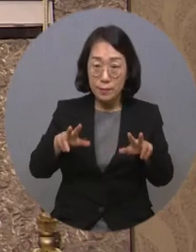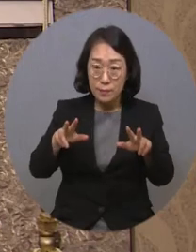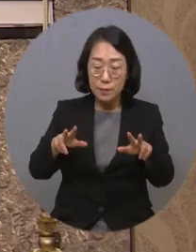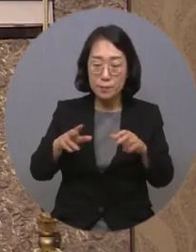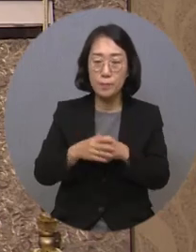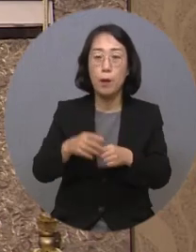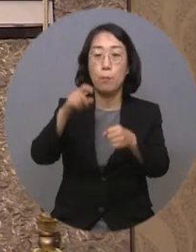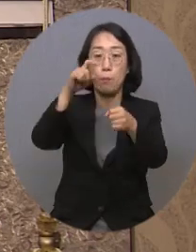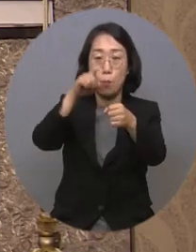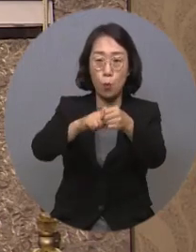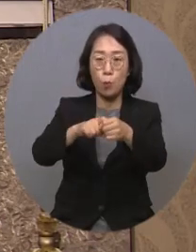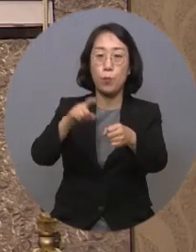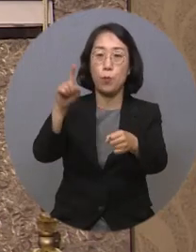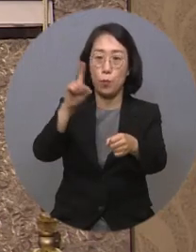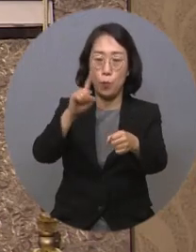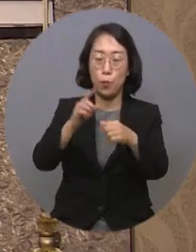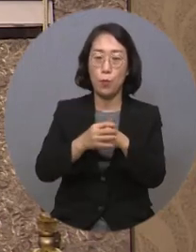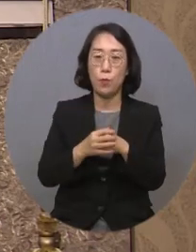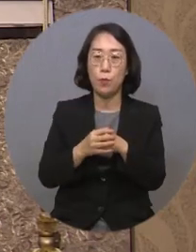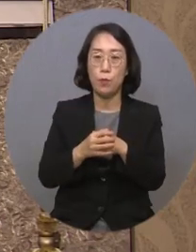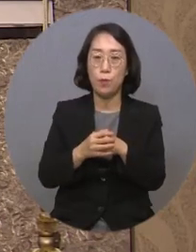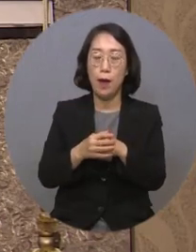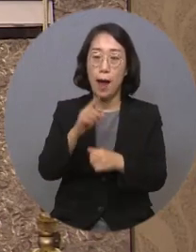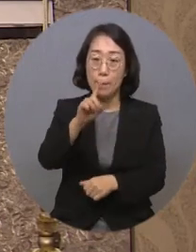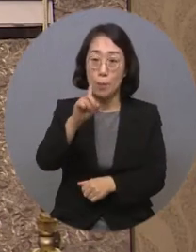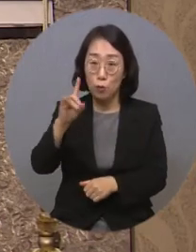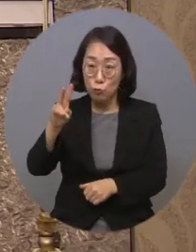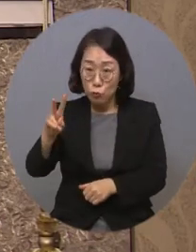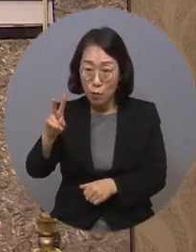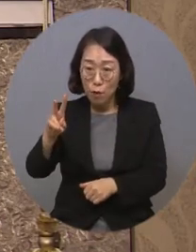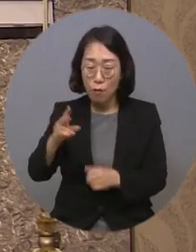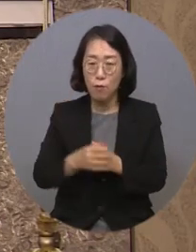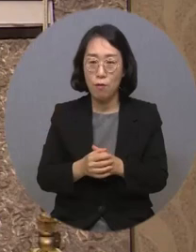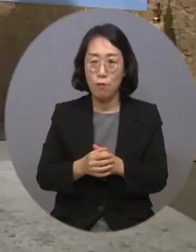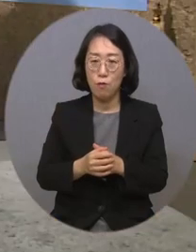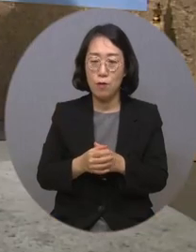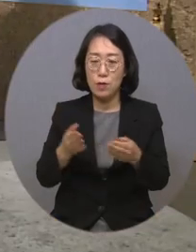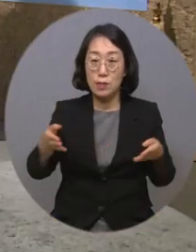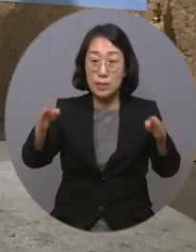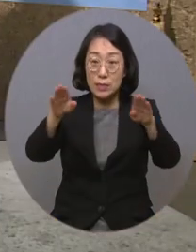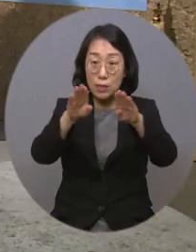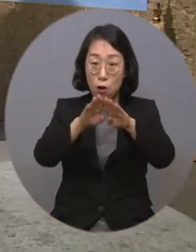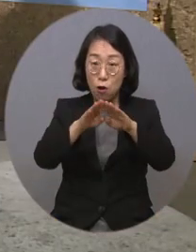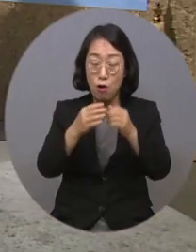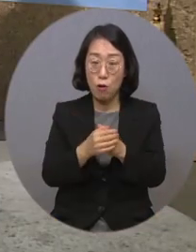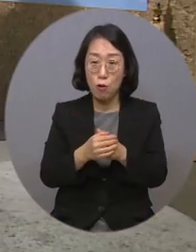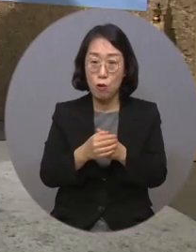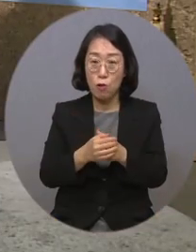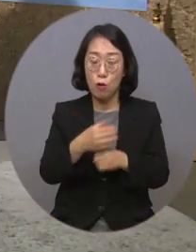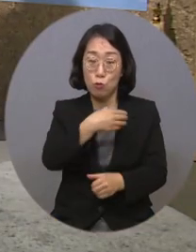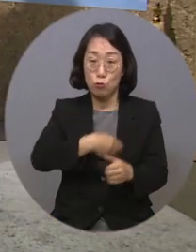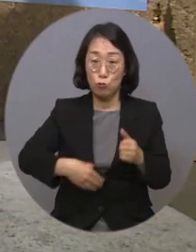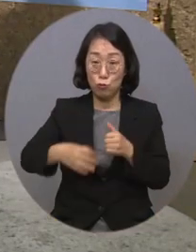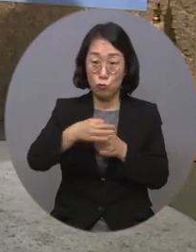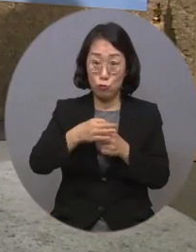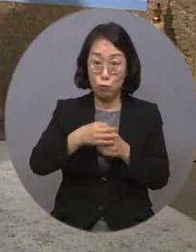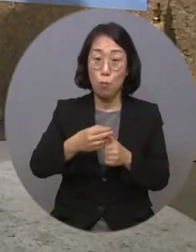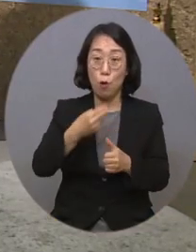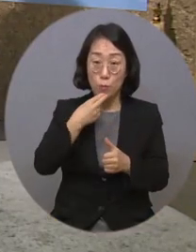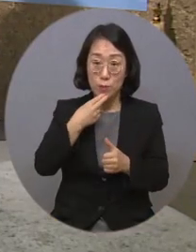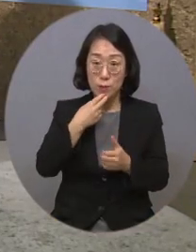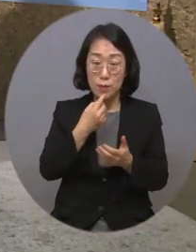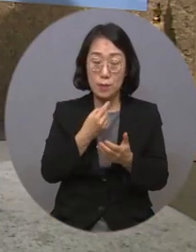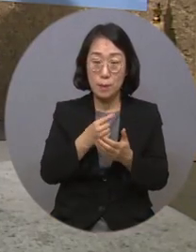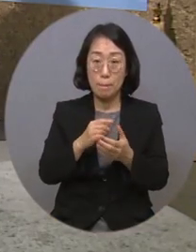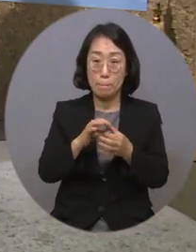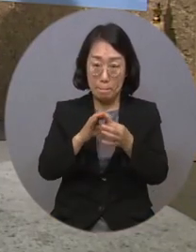나름대로 목표로 하고 있는 것은 한두 명이라도 탈시설을 시켜보자. 탈수급. 네. 예. 수급비 없이 본인이 번 돈으로